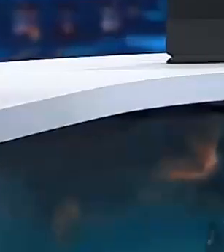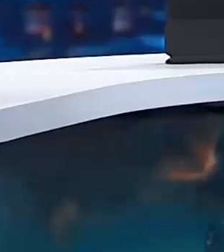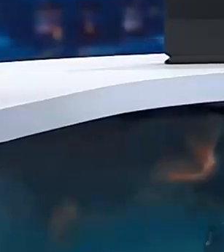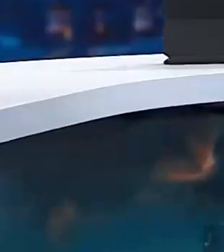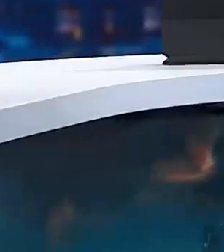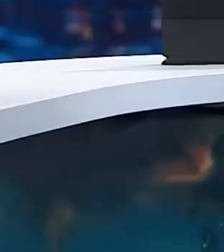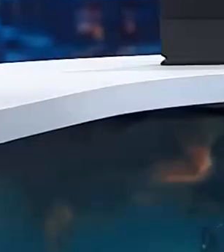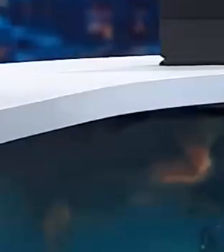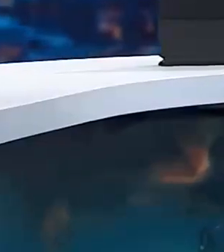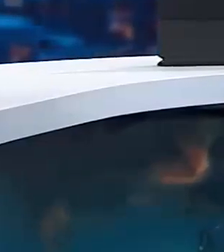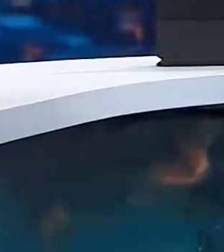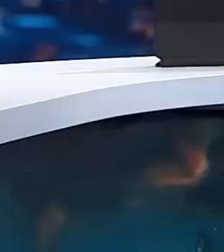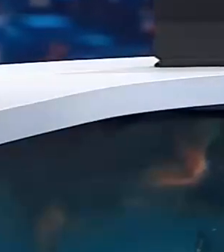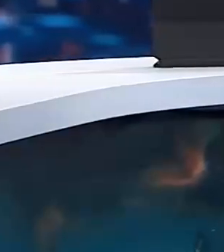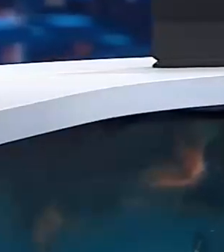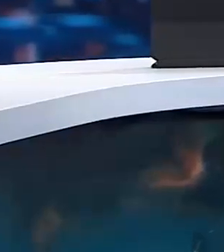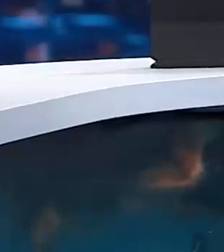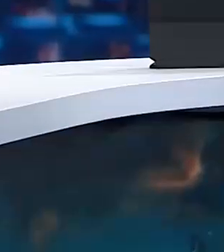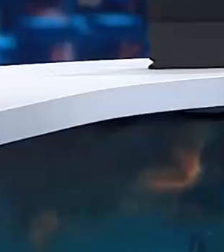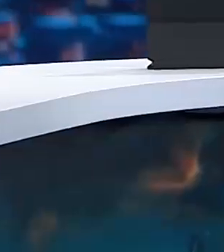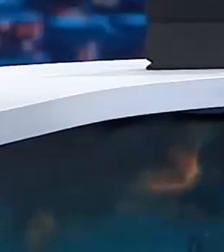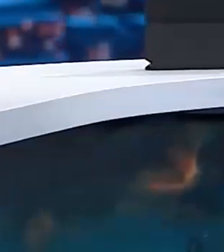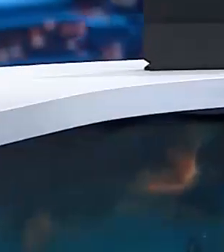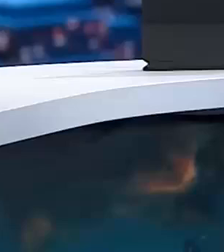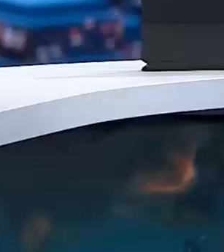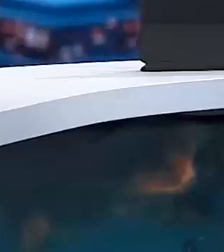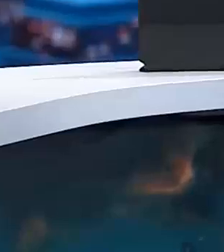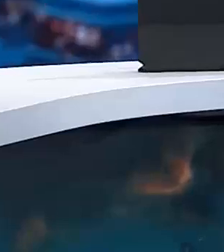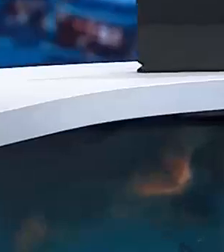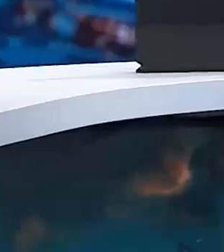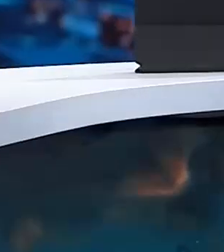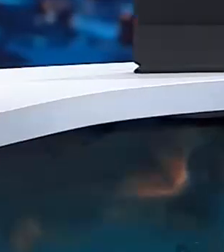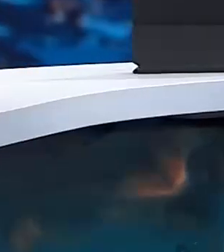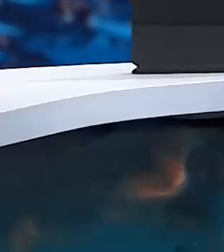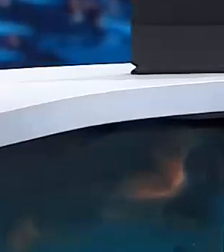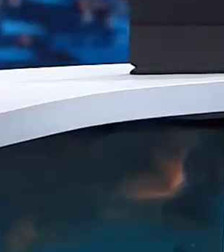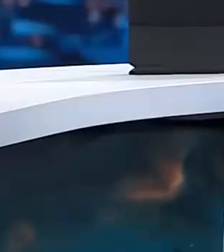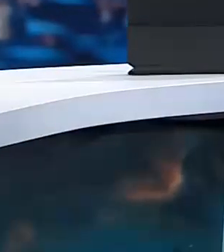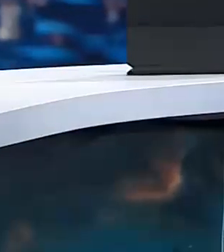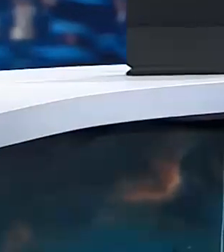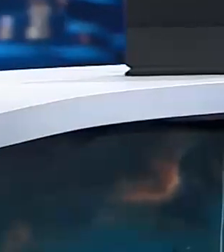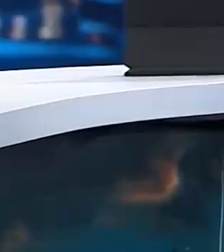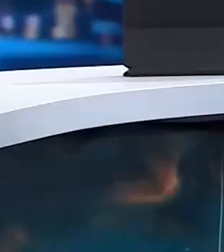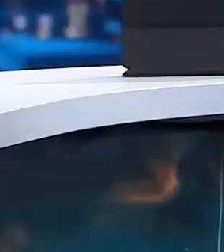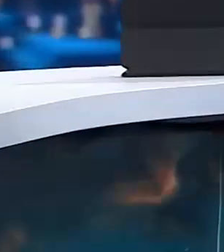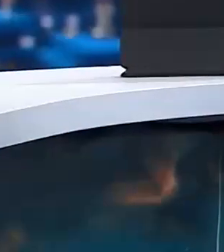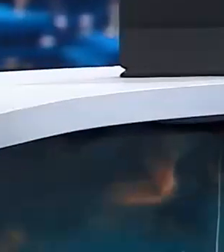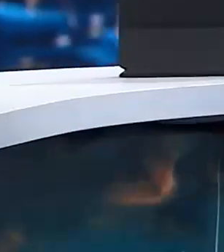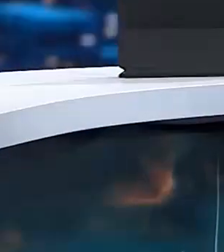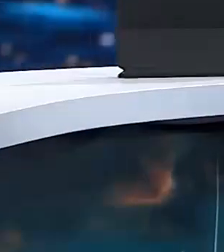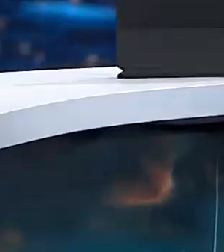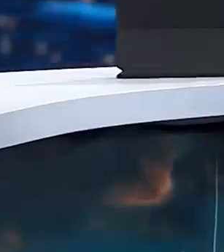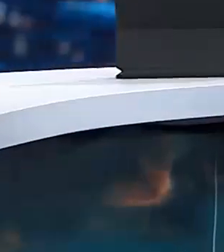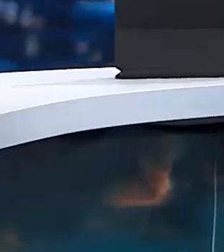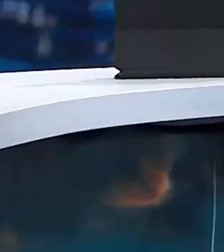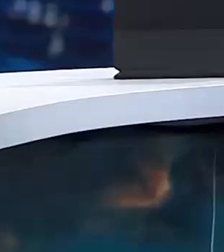فيه تلفزيون او في مقاطع فيديو تشرح لفئه الصم فكان رد رده الفعل سعيده من قبل